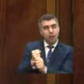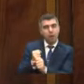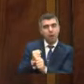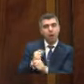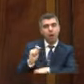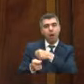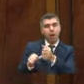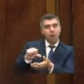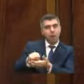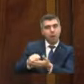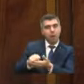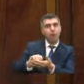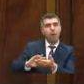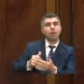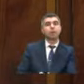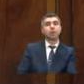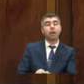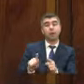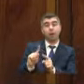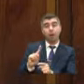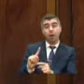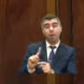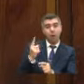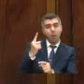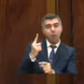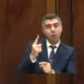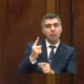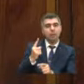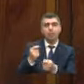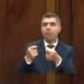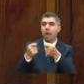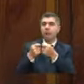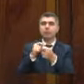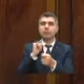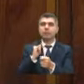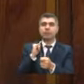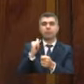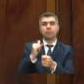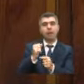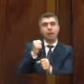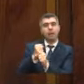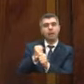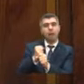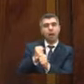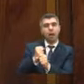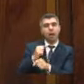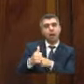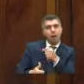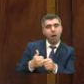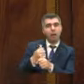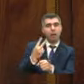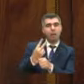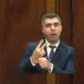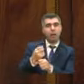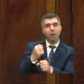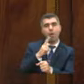الفوارق، ولذلك ستبقى هذه الأولويات هي في المرحلة المتبقية من هذه الولاية الحكومية.